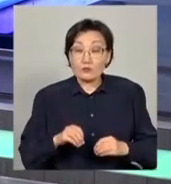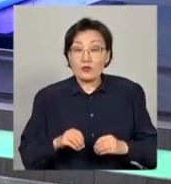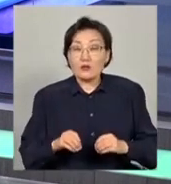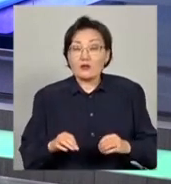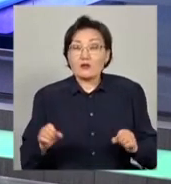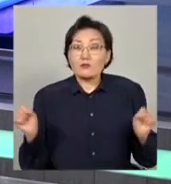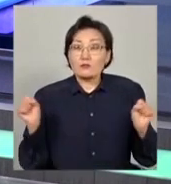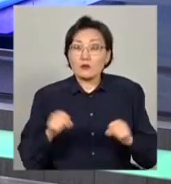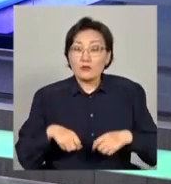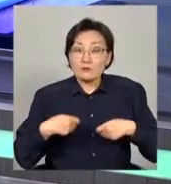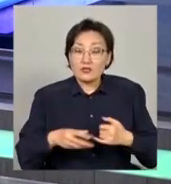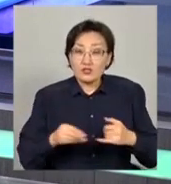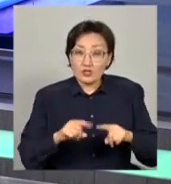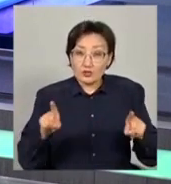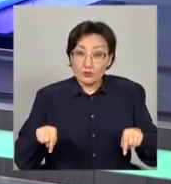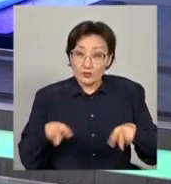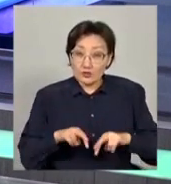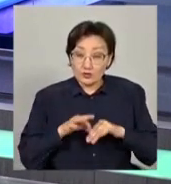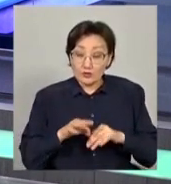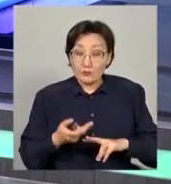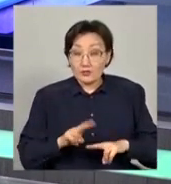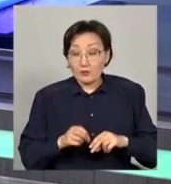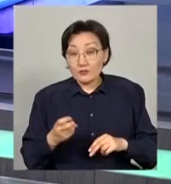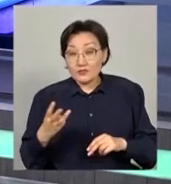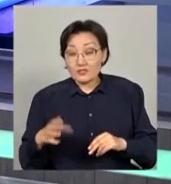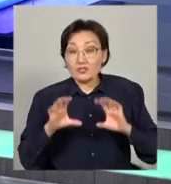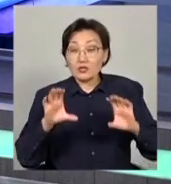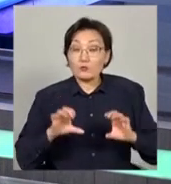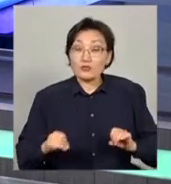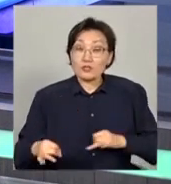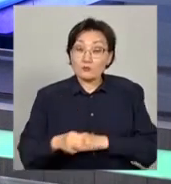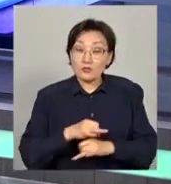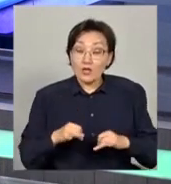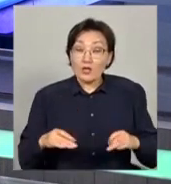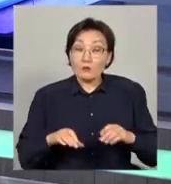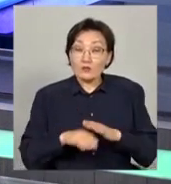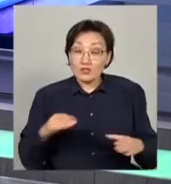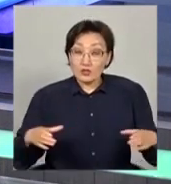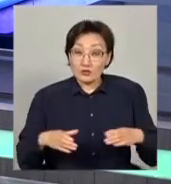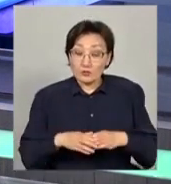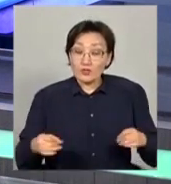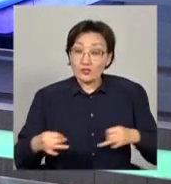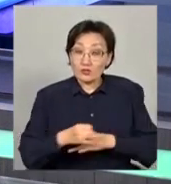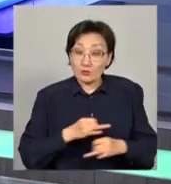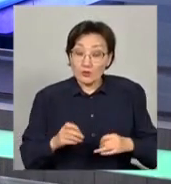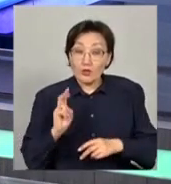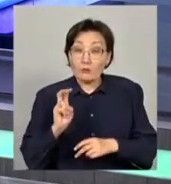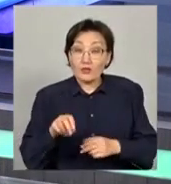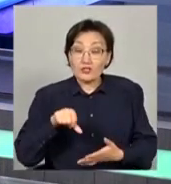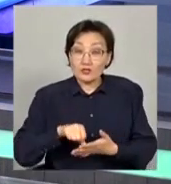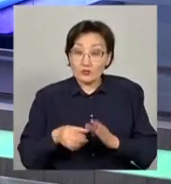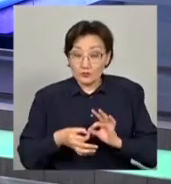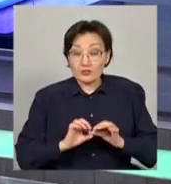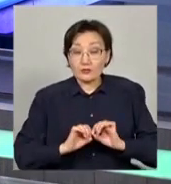берілген учаскелерге мониторинг жасалды. Осы және бірқатар заң жобалары сенат қабырғасында қолдау тапты. Оған барып қайтқан